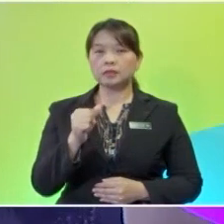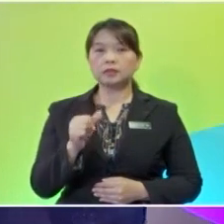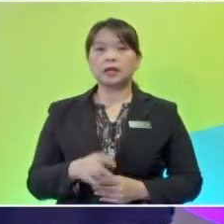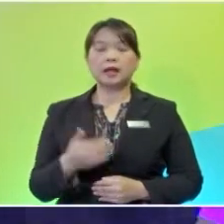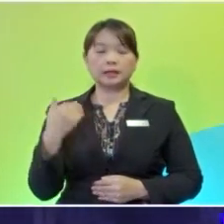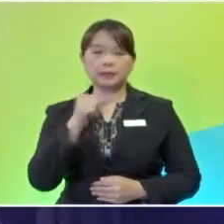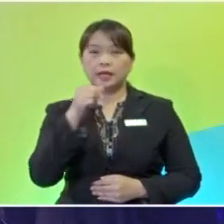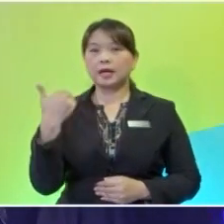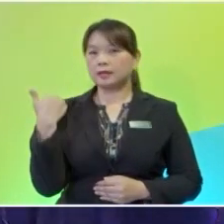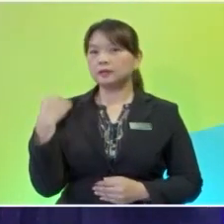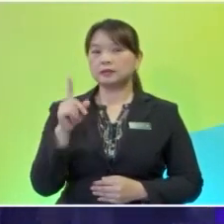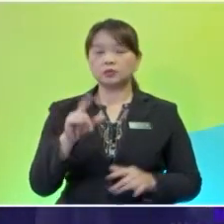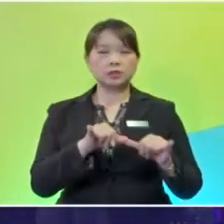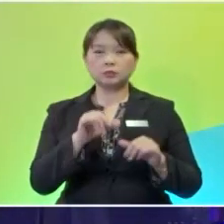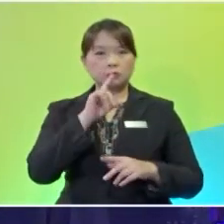啊。我们来看，